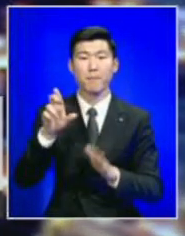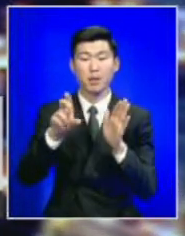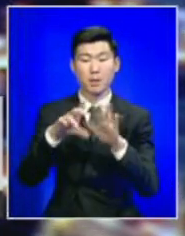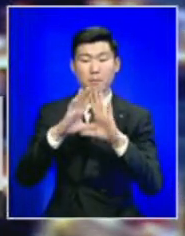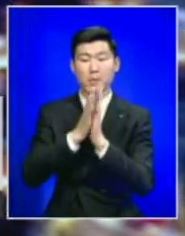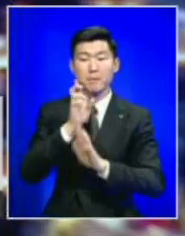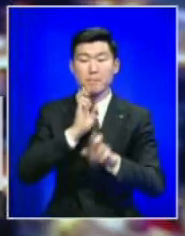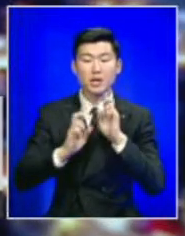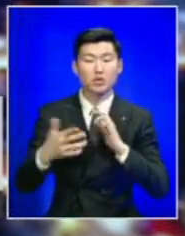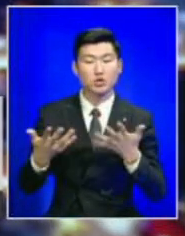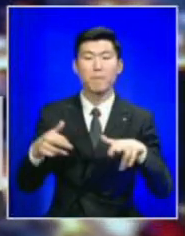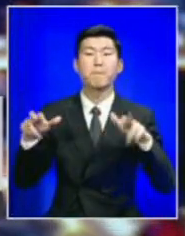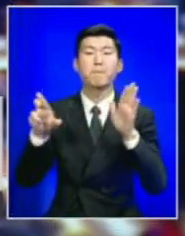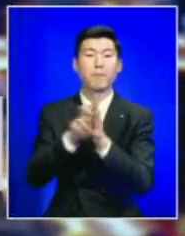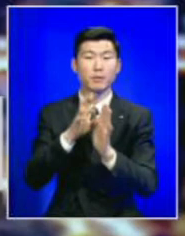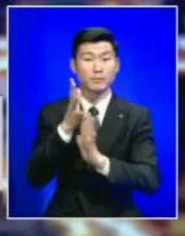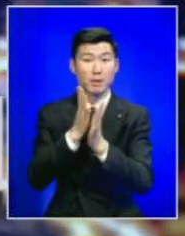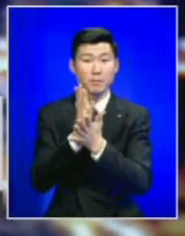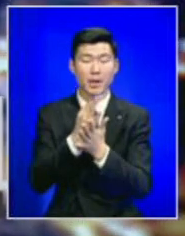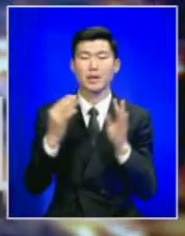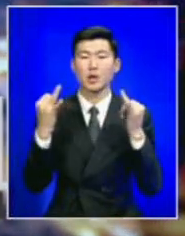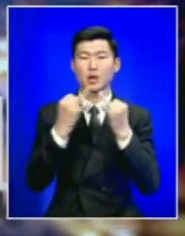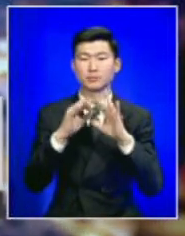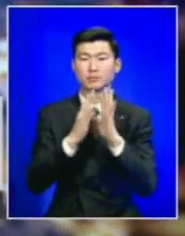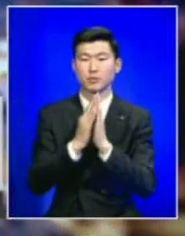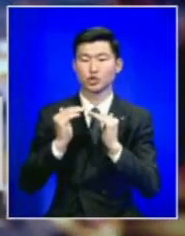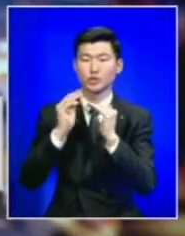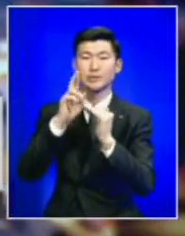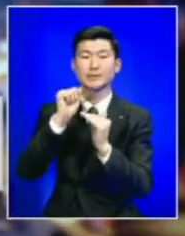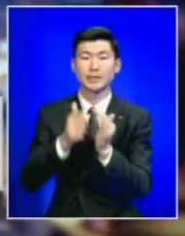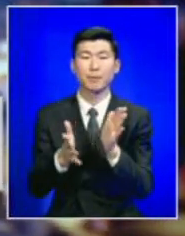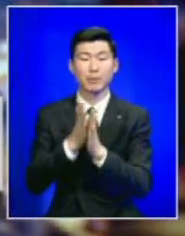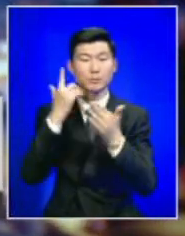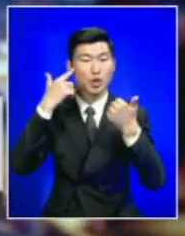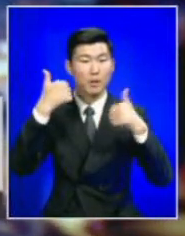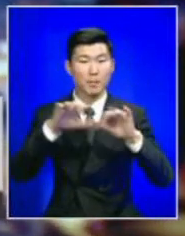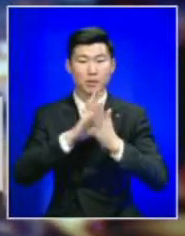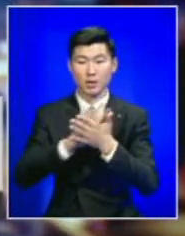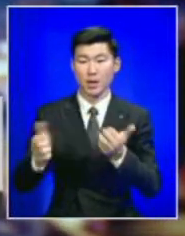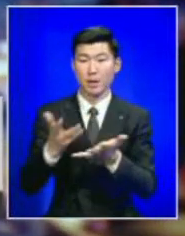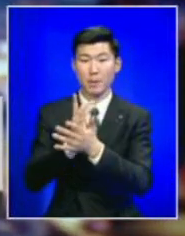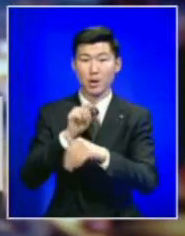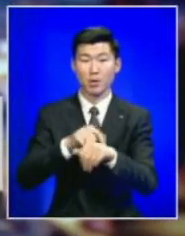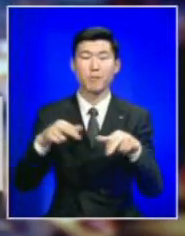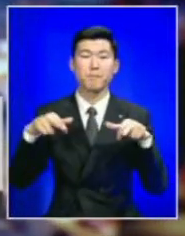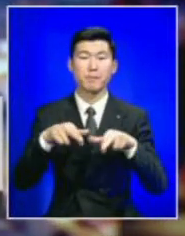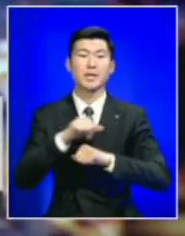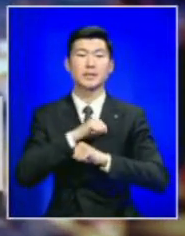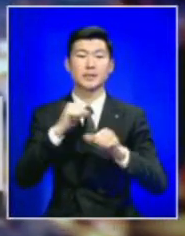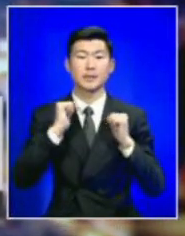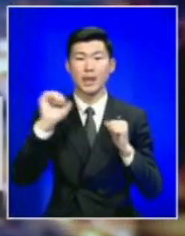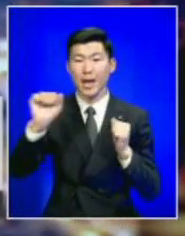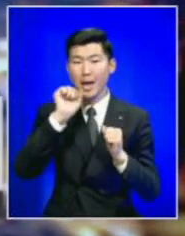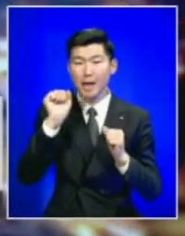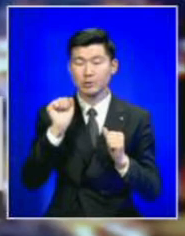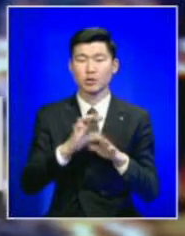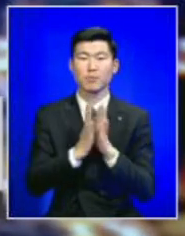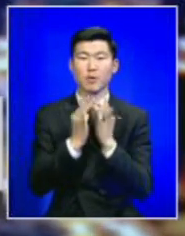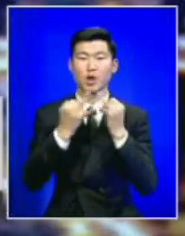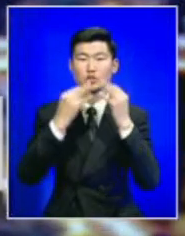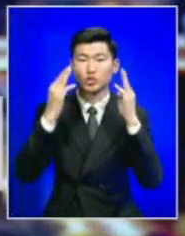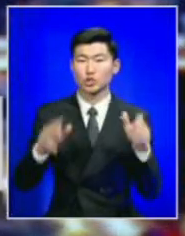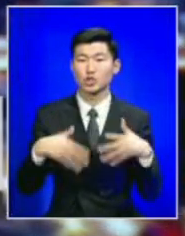удаагийн Expo-г захим хөгжил харилцаа холбооны ам хамтран зохион байгуулж, захим хэрэглээ эрчимжиж байгаа энэ үед өглөөний бэрхшээлтэй иргэдийн асуудлыг цахимаар